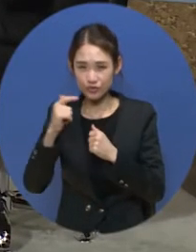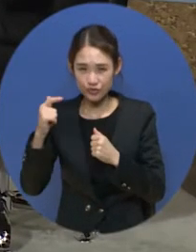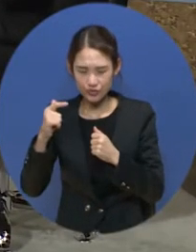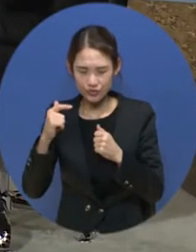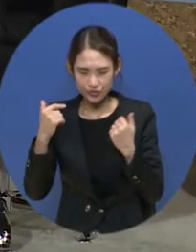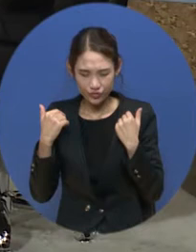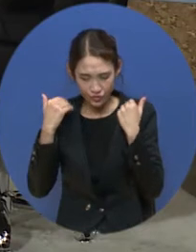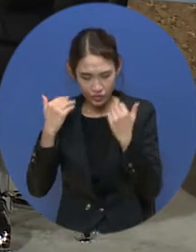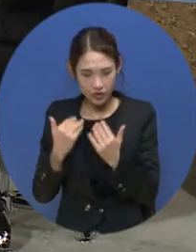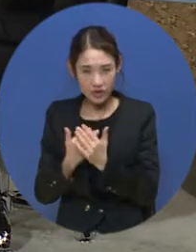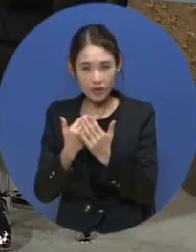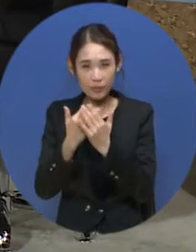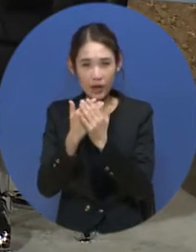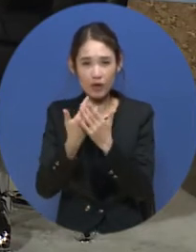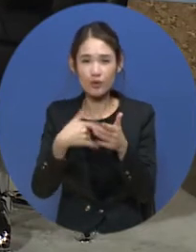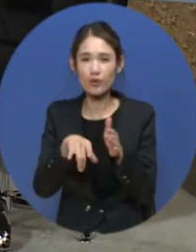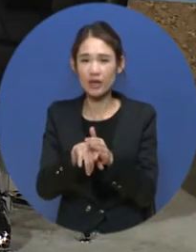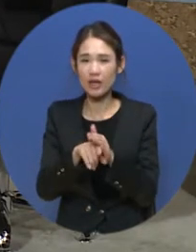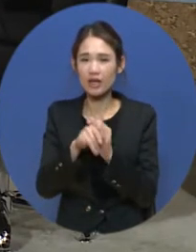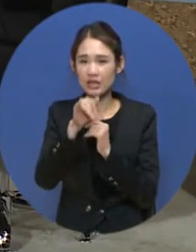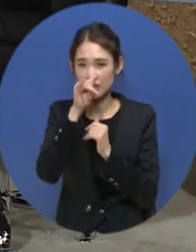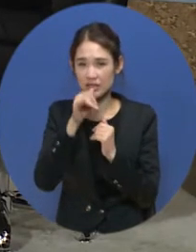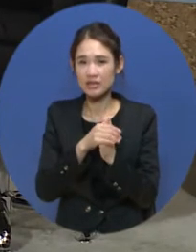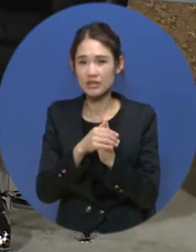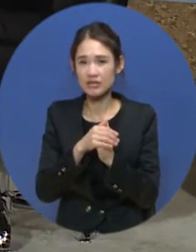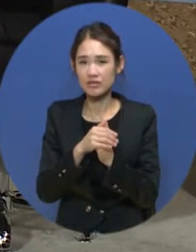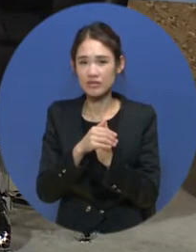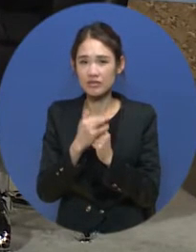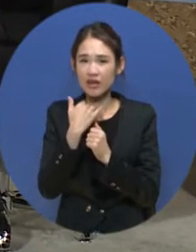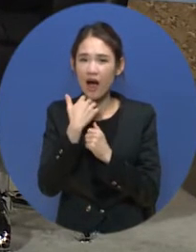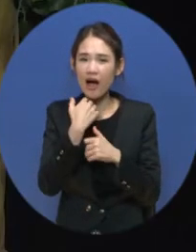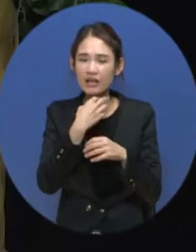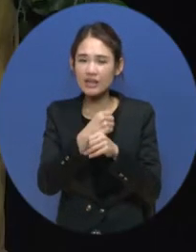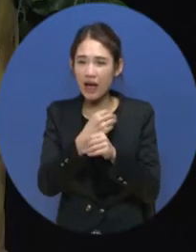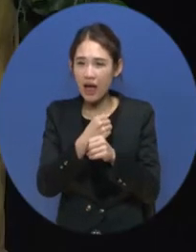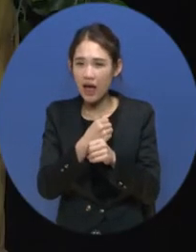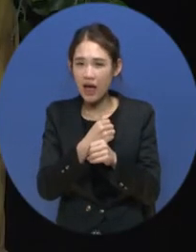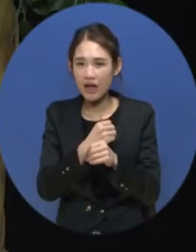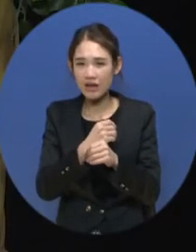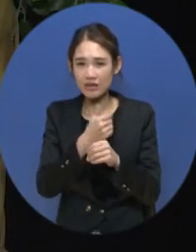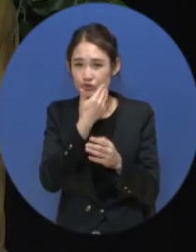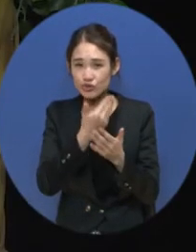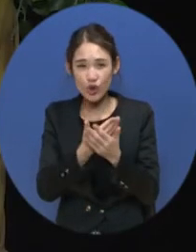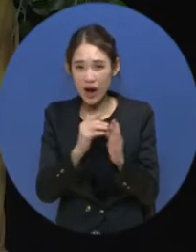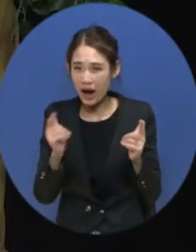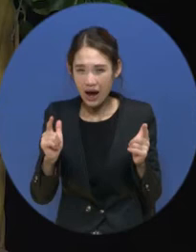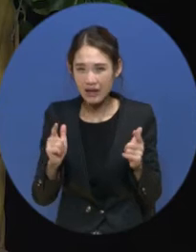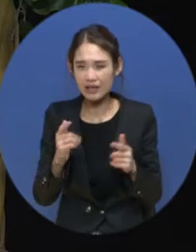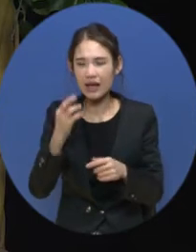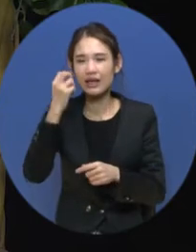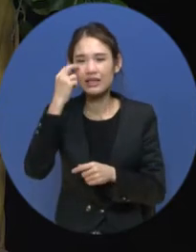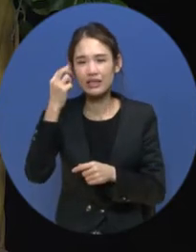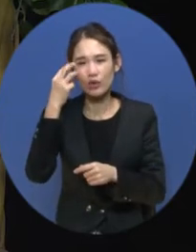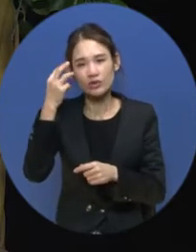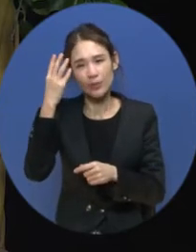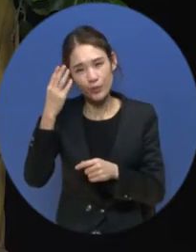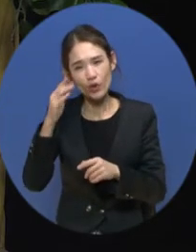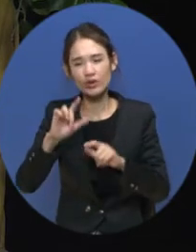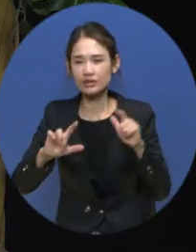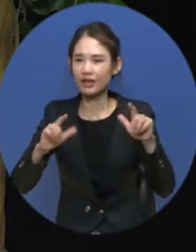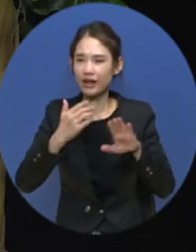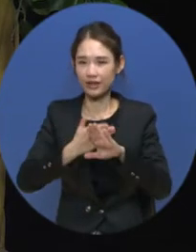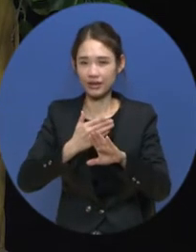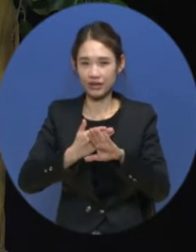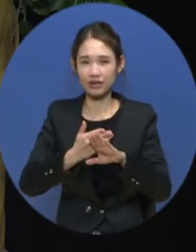전인적인 성장과 발달을 위해서 하는 게 하기 때문에 네. 연령의 몇 살이다라가 중요한 게 아니라 몇 개월이냐가 중요하기 때문에 정말